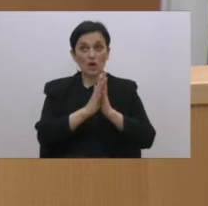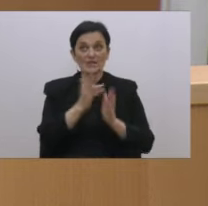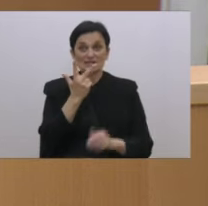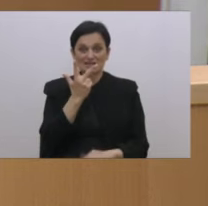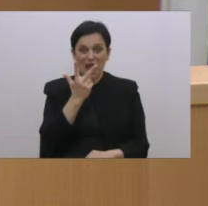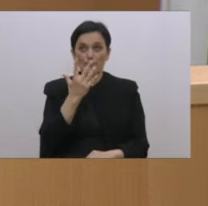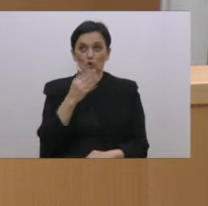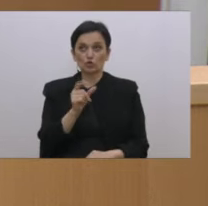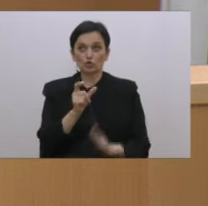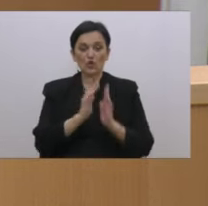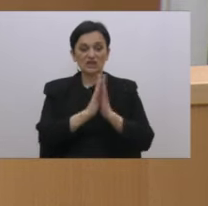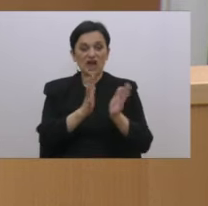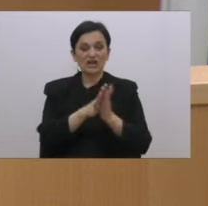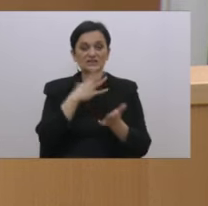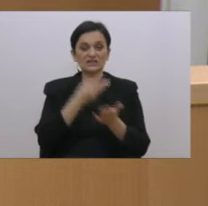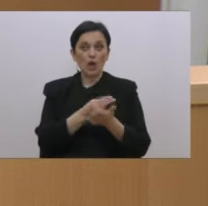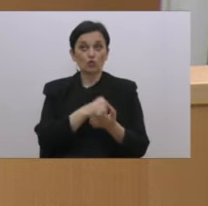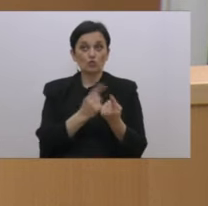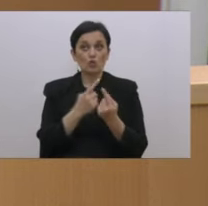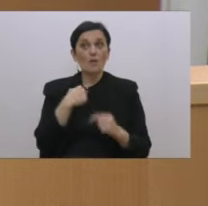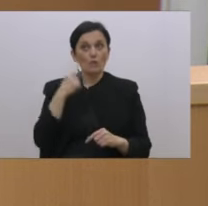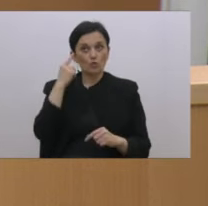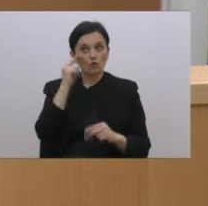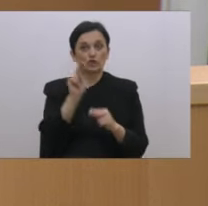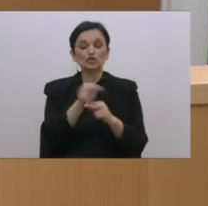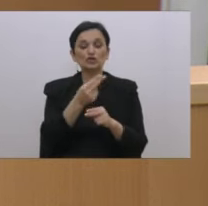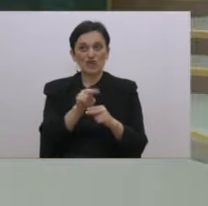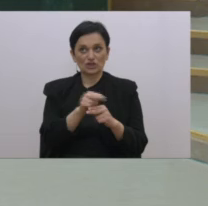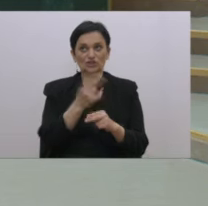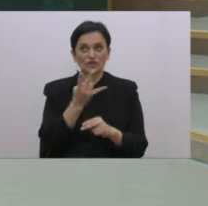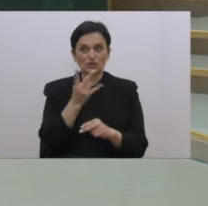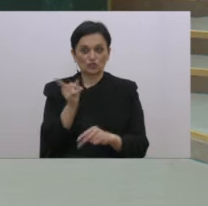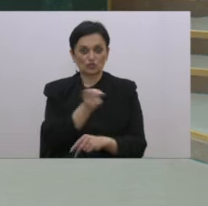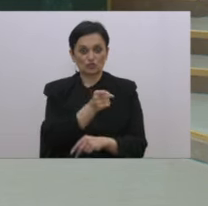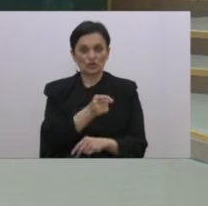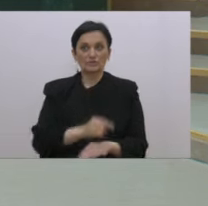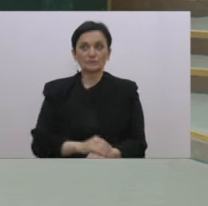წუთი ლანძღავდა საკუთარ კოლეგასთან. მე მგონი ამაზე შენიშნოს იმსახურებს.